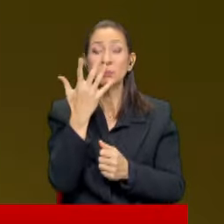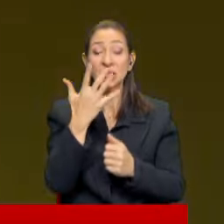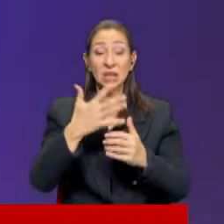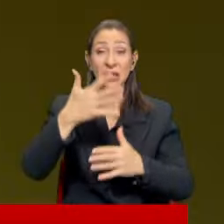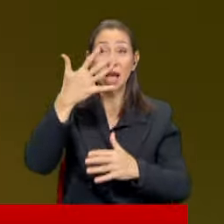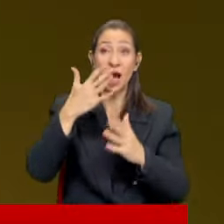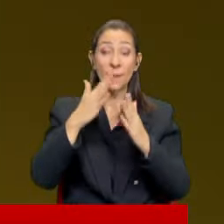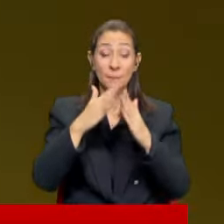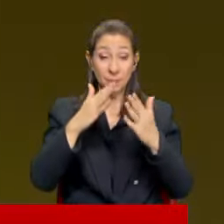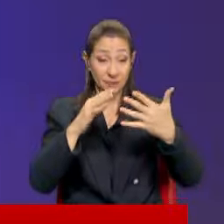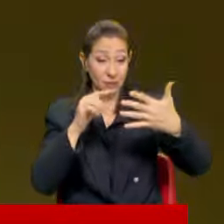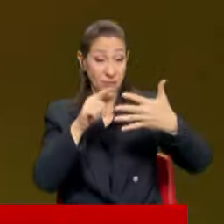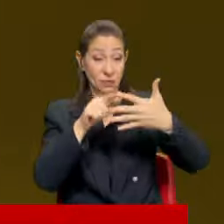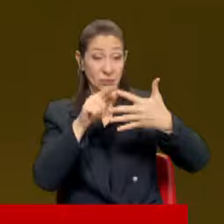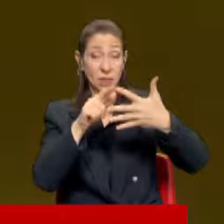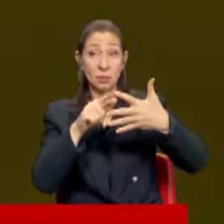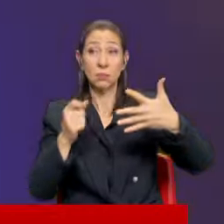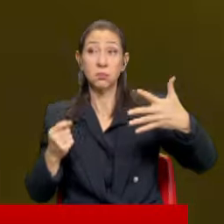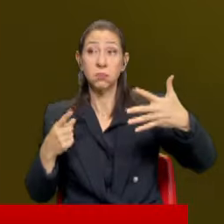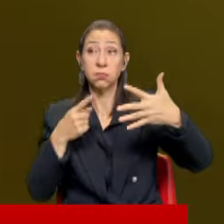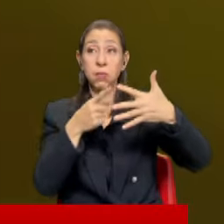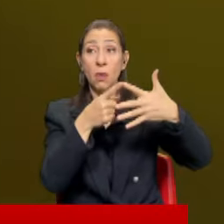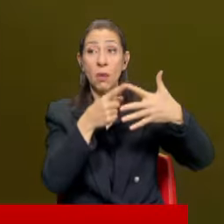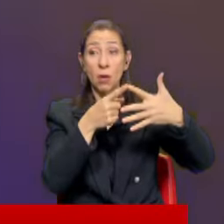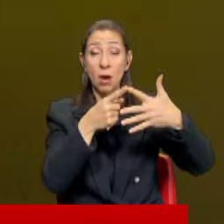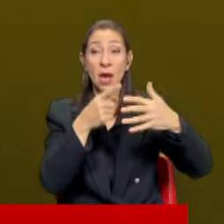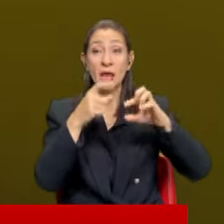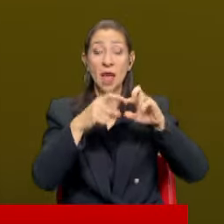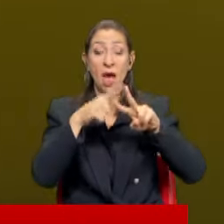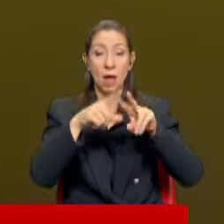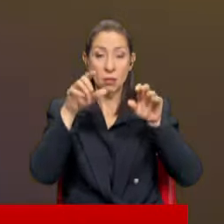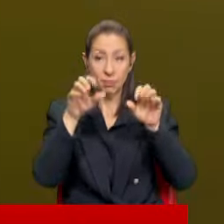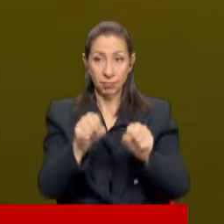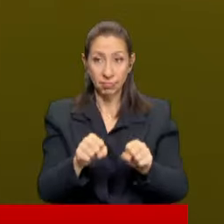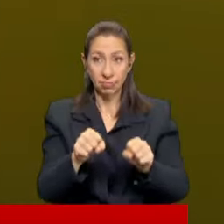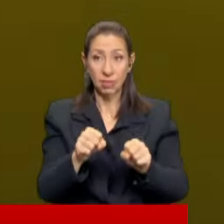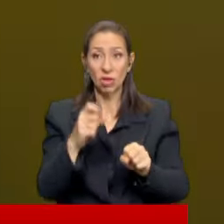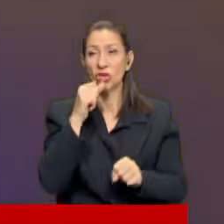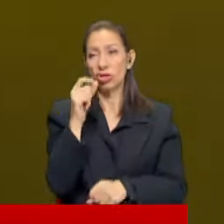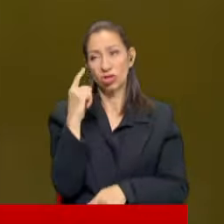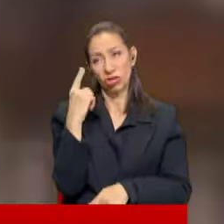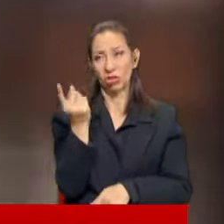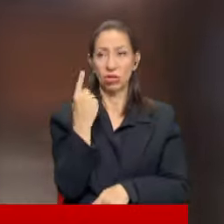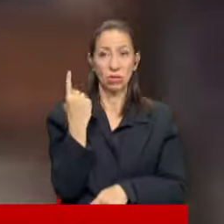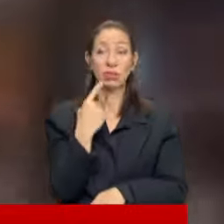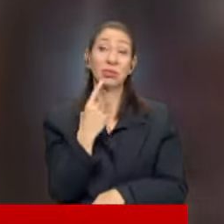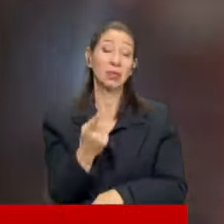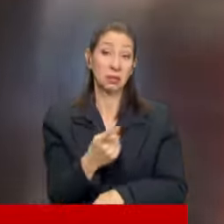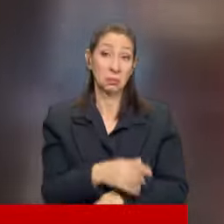katlı apartmanın 4. katındaki daireye isabet etti. R.A. yakalanınca sarhoşum dedi.